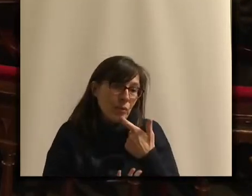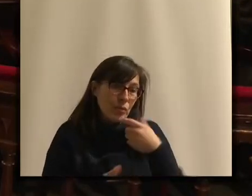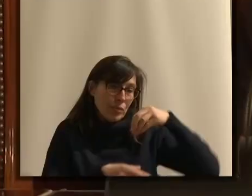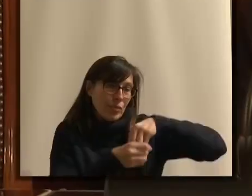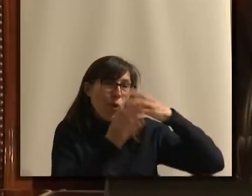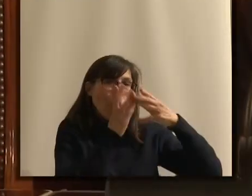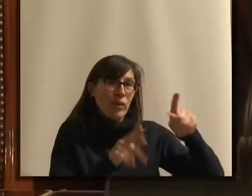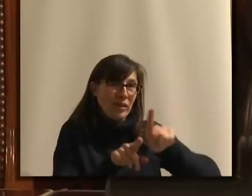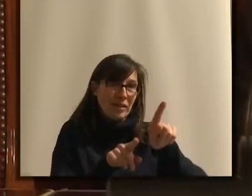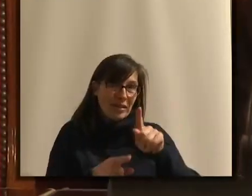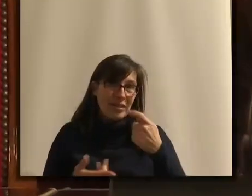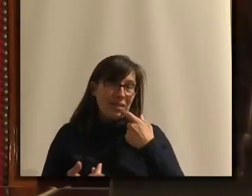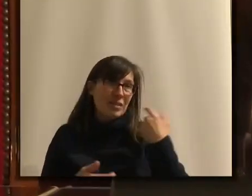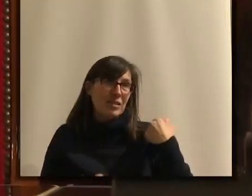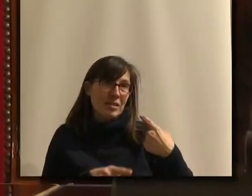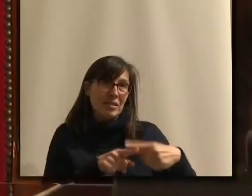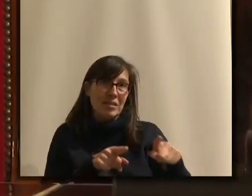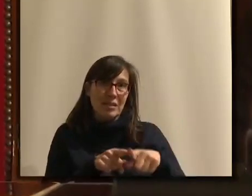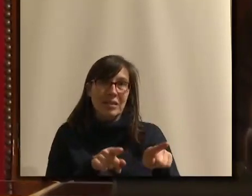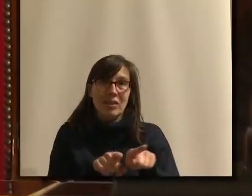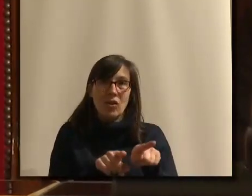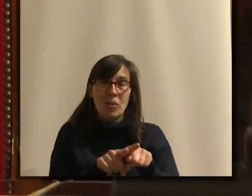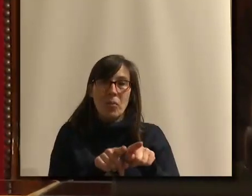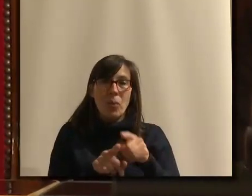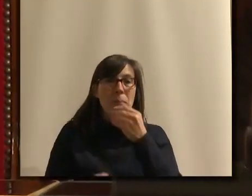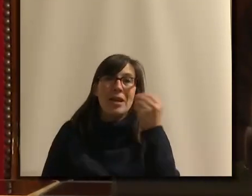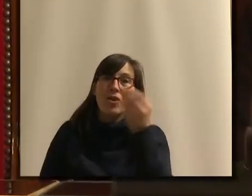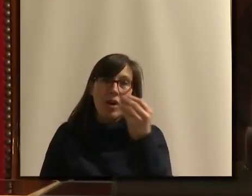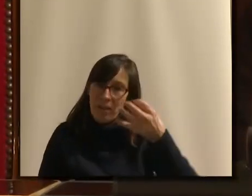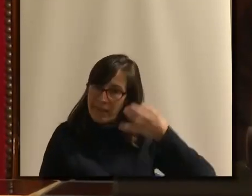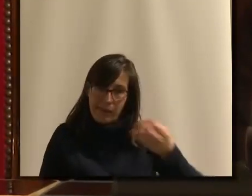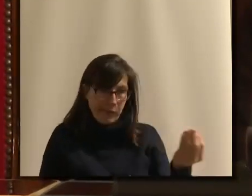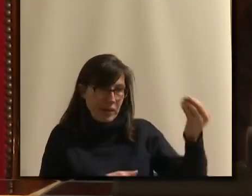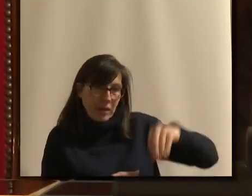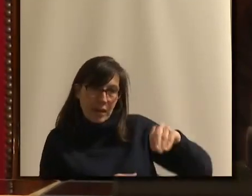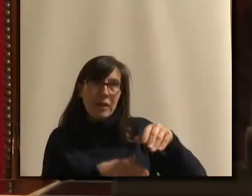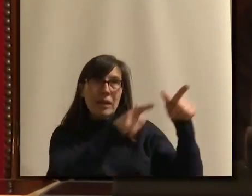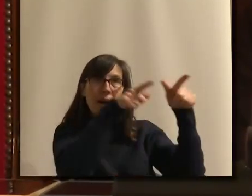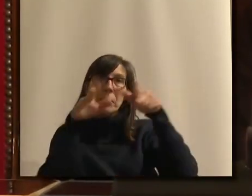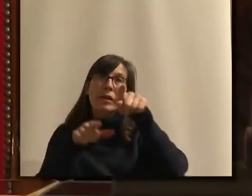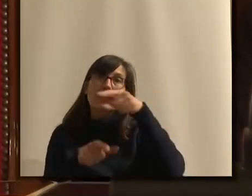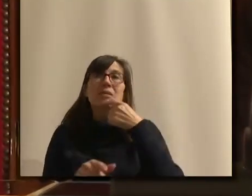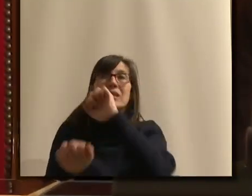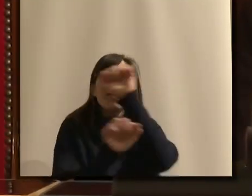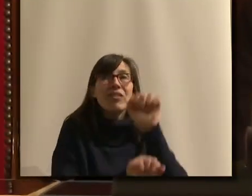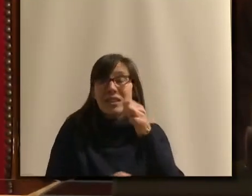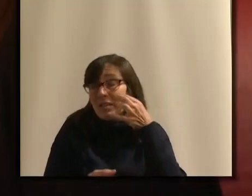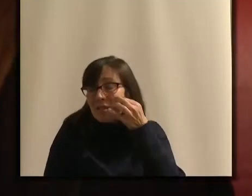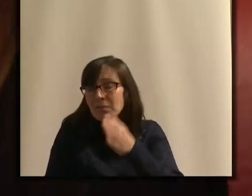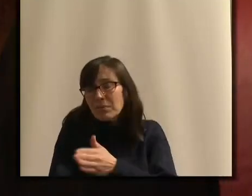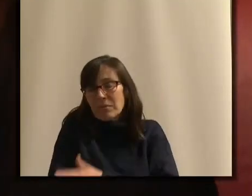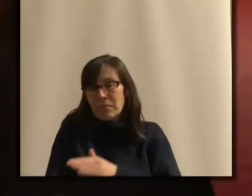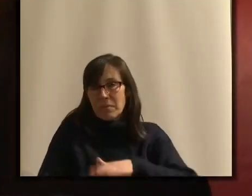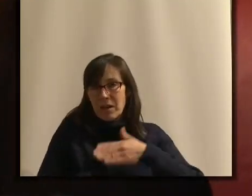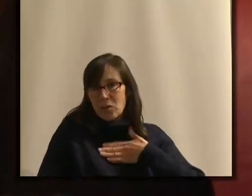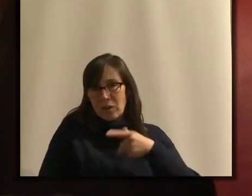és un tema de climatització i aigua calenta, per tant és una millora que per nosaltres hi hauria de ser, entenc que vostès ho hagin de defensar però a nosaltres